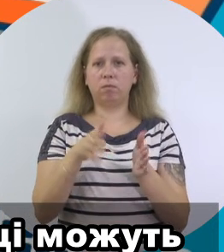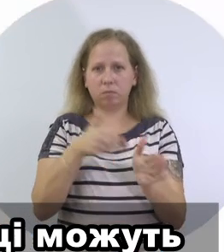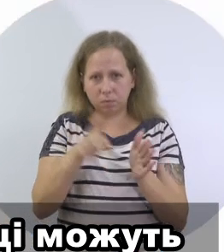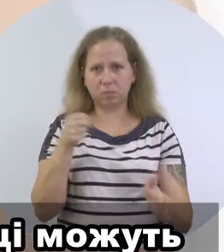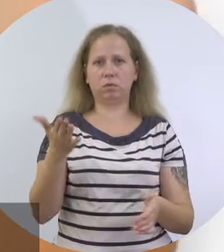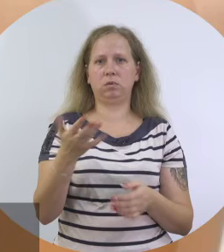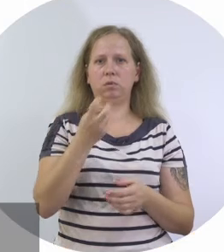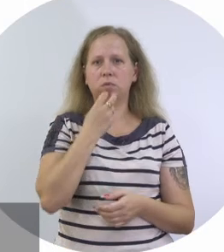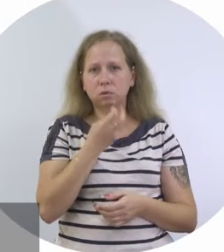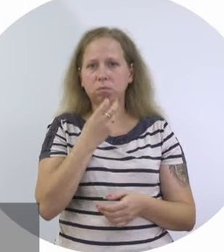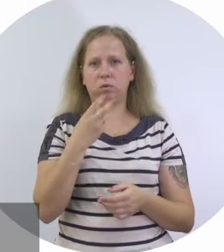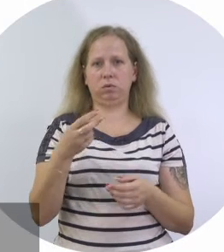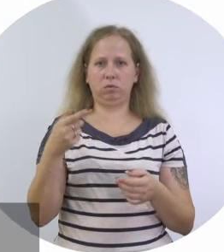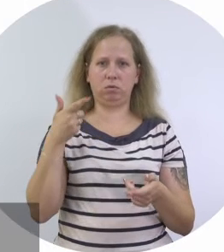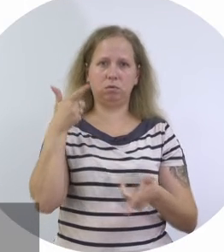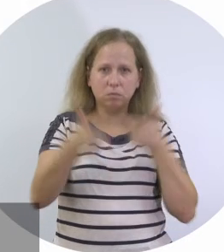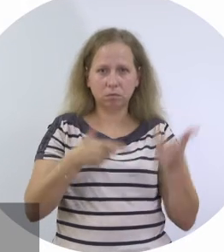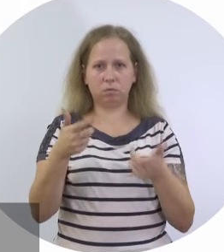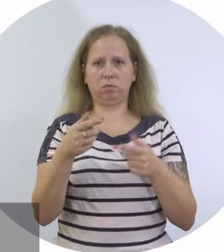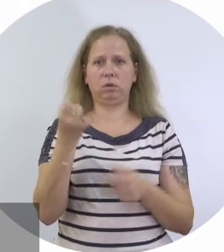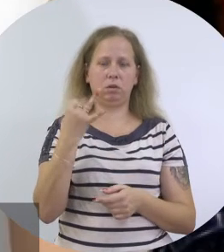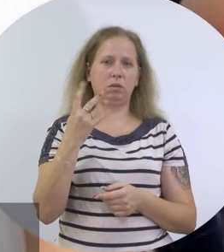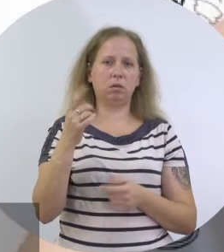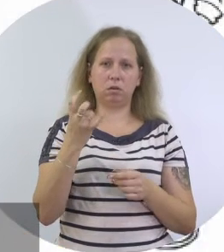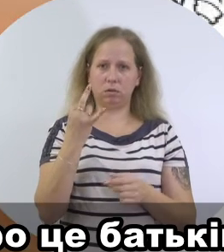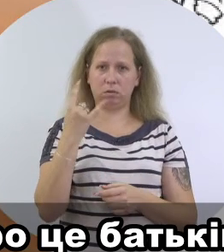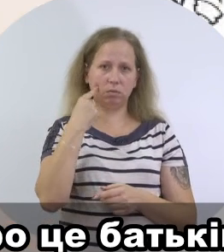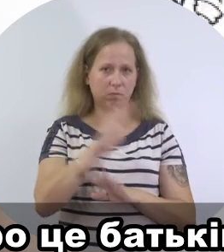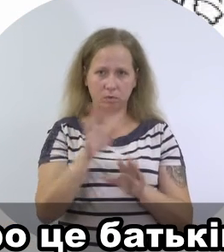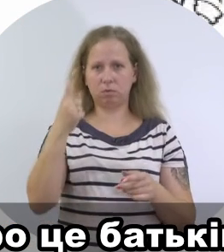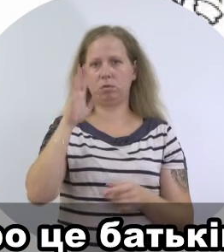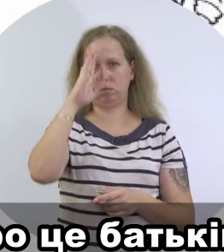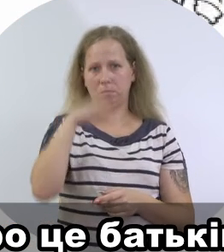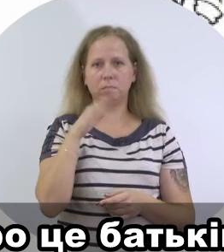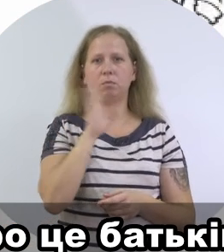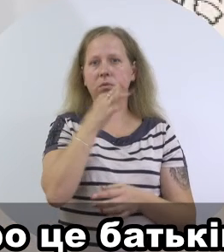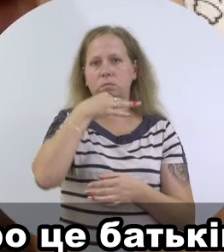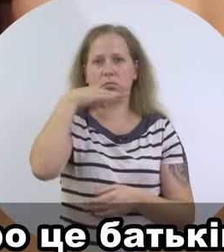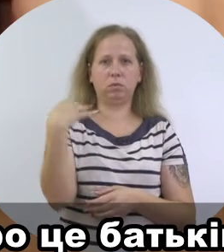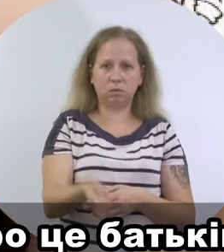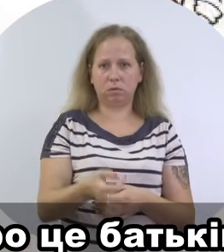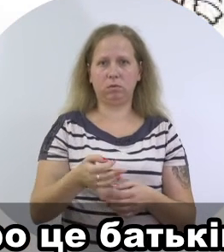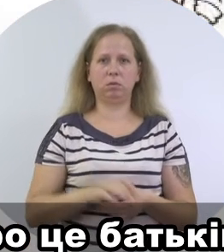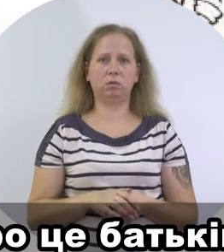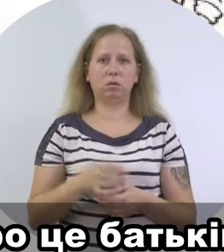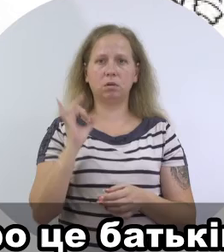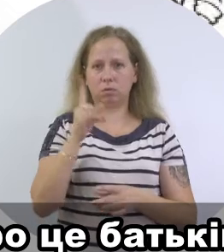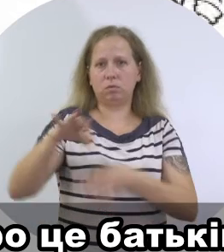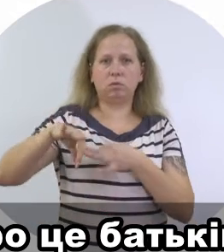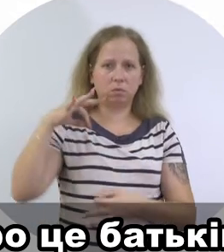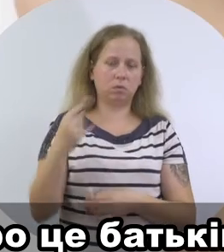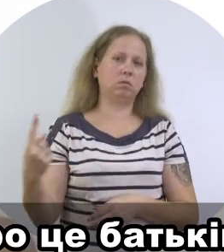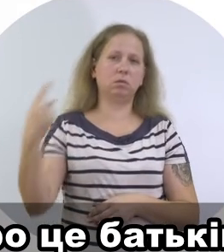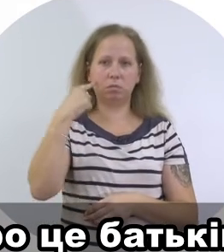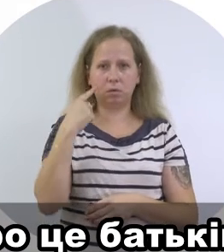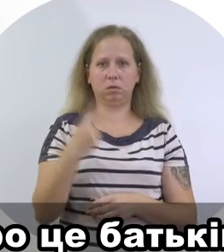и ваших родных это может быть вымогательство насмешки угрозы если вам угрожают в интернете не стесняйтесь сообщить об этом родителям